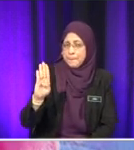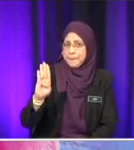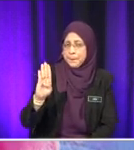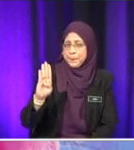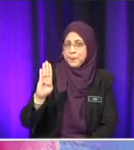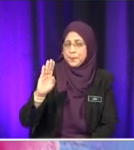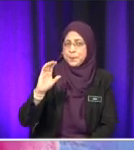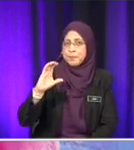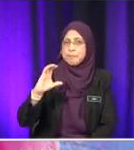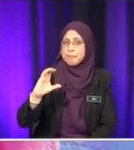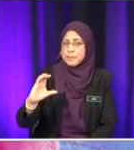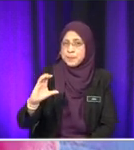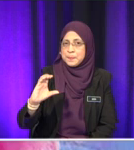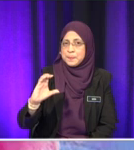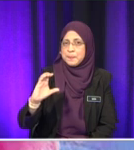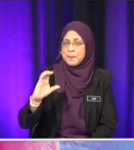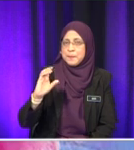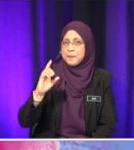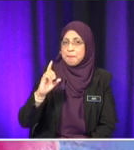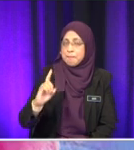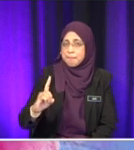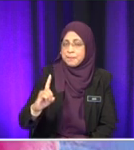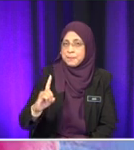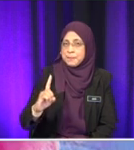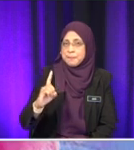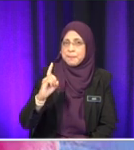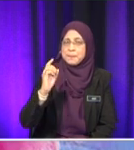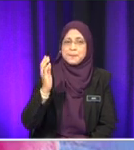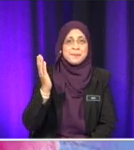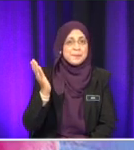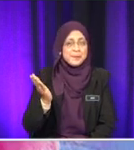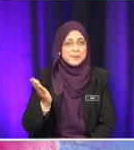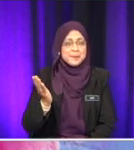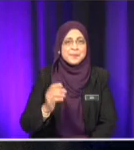see impressionism ataupun di new classysm